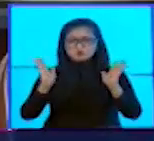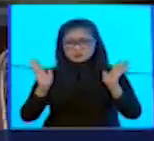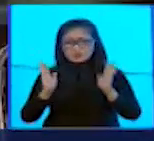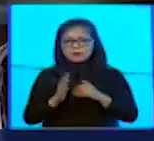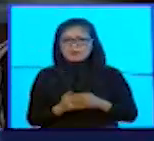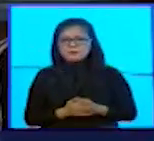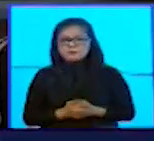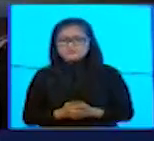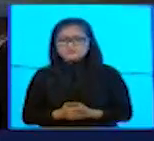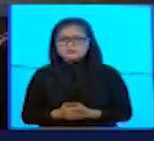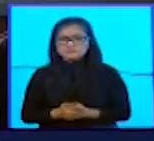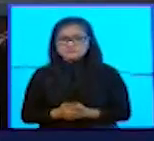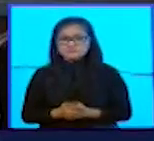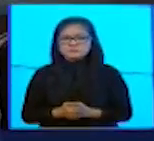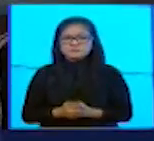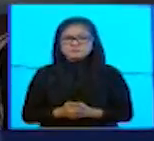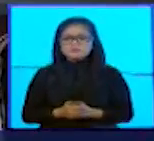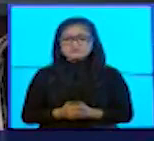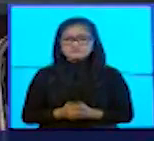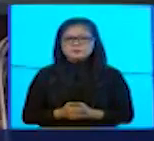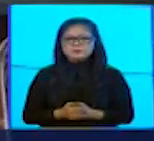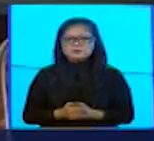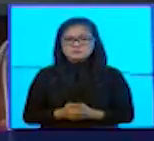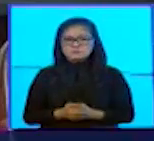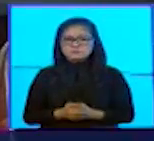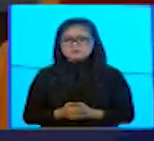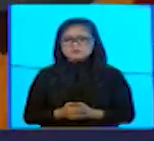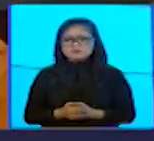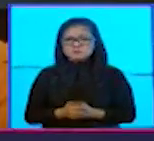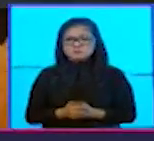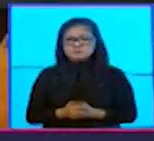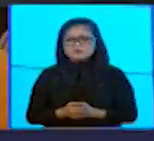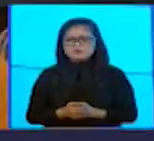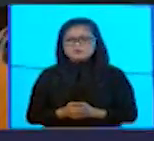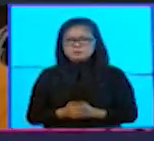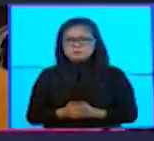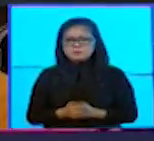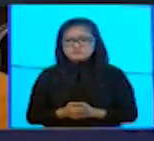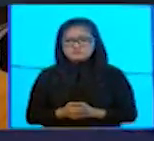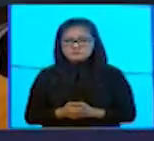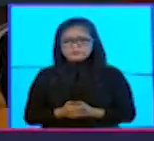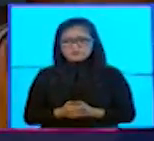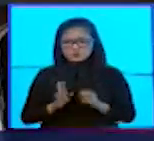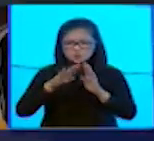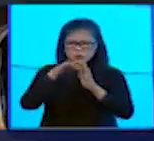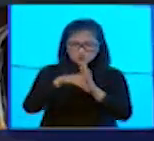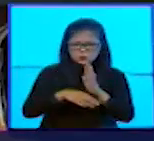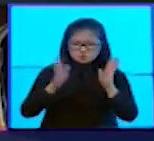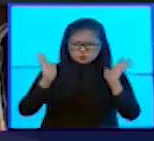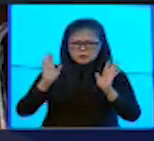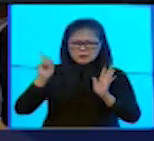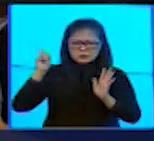kita banyakin, ya. Terus bisa kita kendalikan. Tapi rekaman kita sekarang udah mulai turun jauh, tertinggi kan